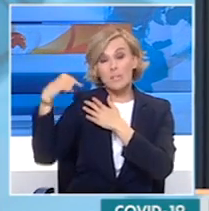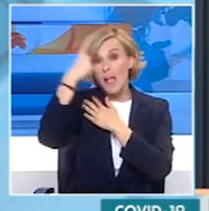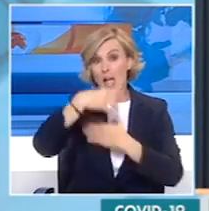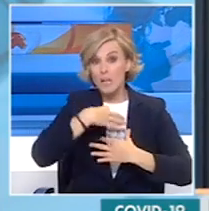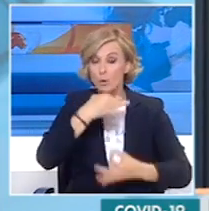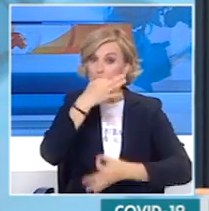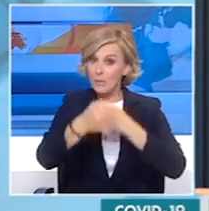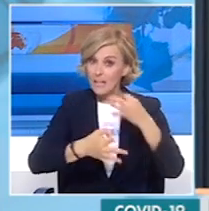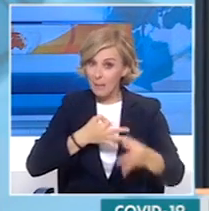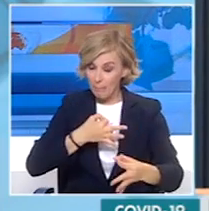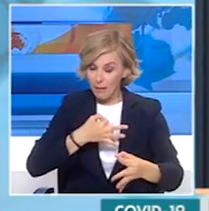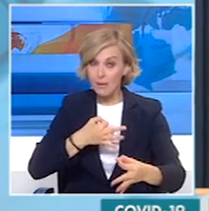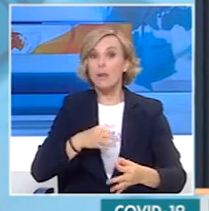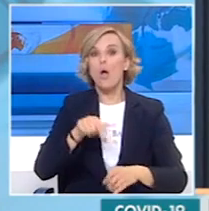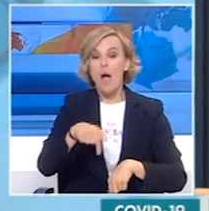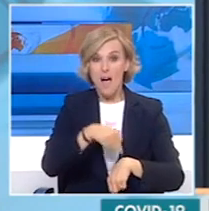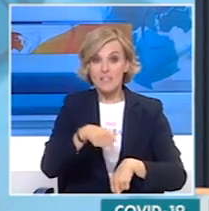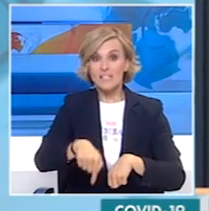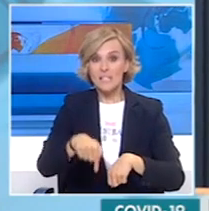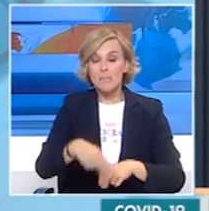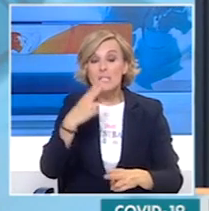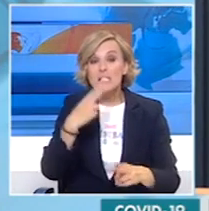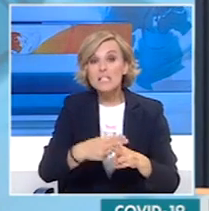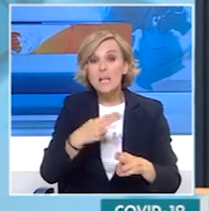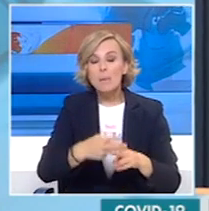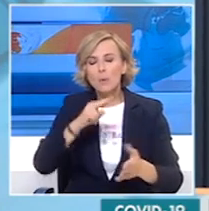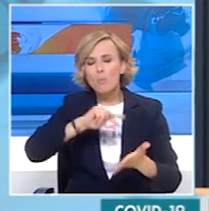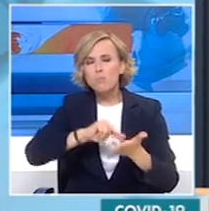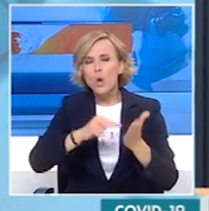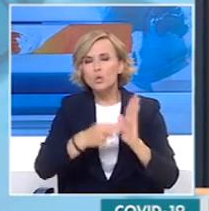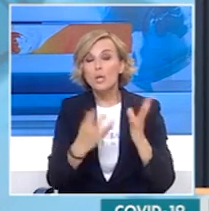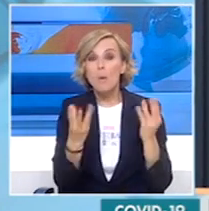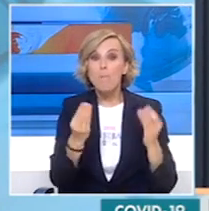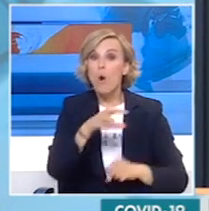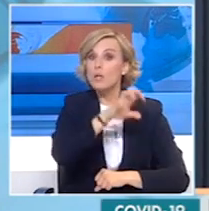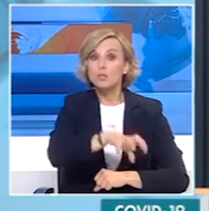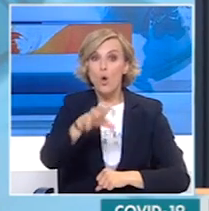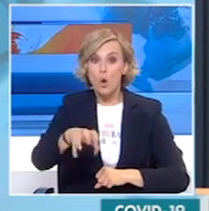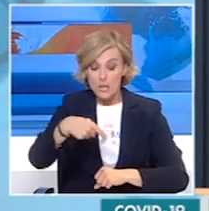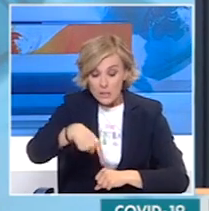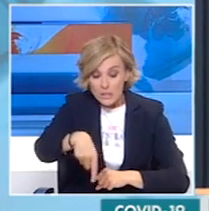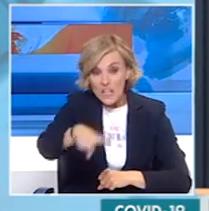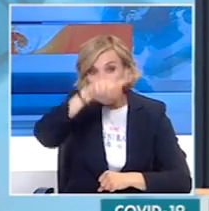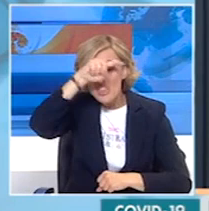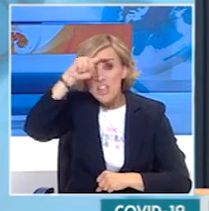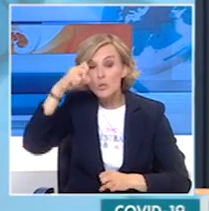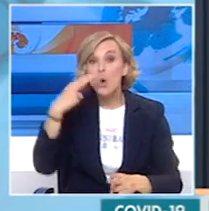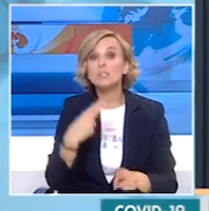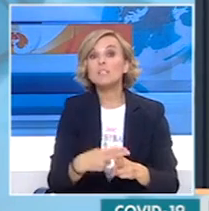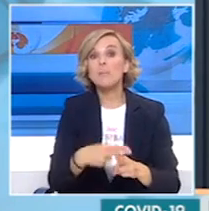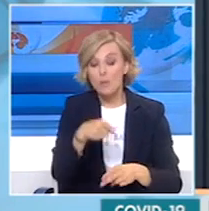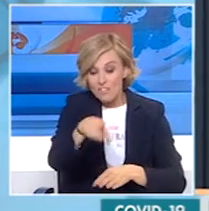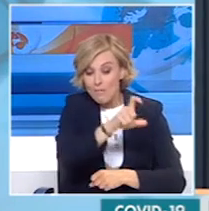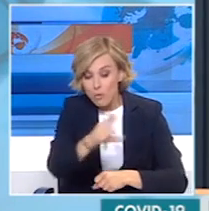τελευταίο 24ωρο και δηλώνουν και σε εμάς κατηγορηματικά πως για τις περισσότερες χώρες δεν είναι αυτές οι εβδομάδες η κατάλληλη στιγμή.